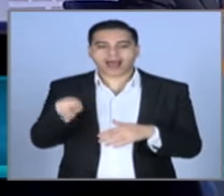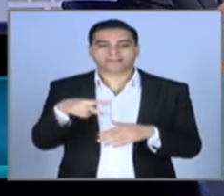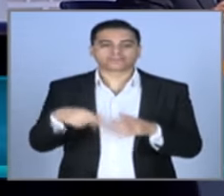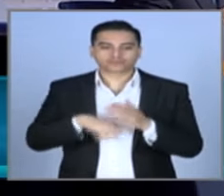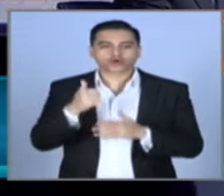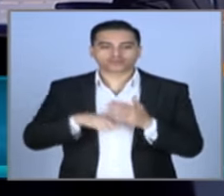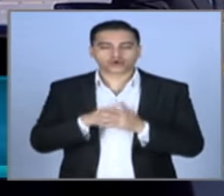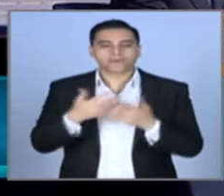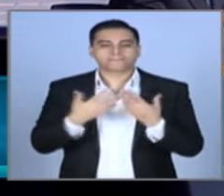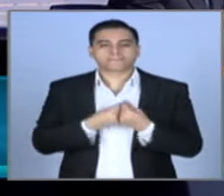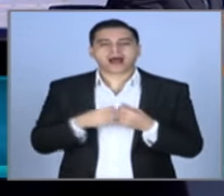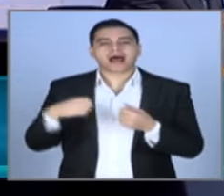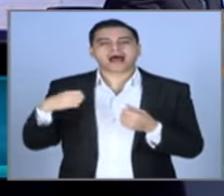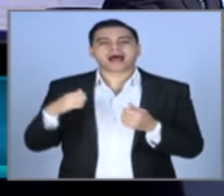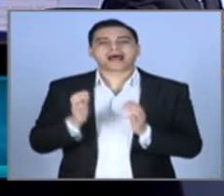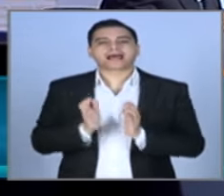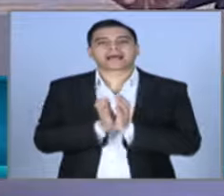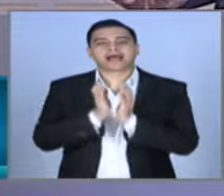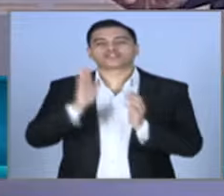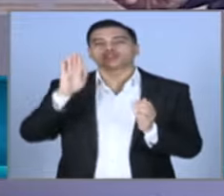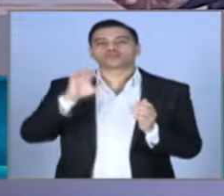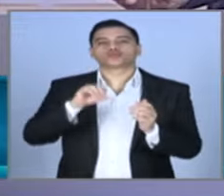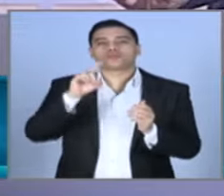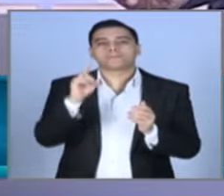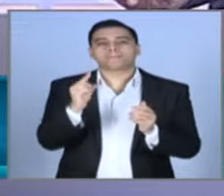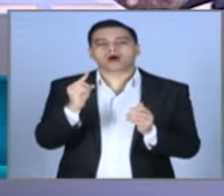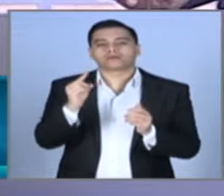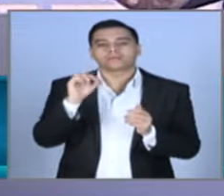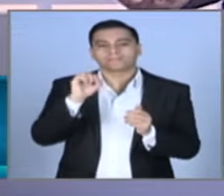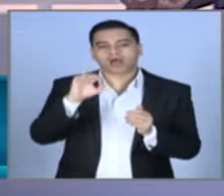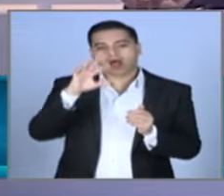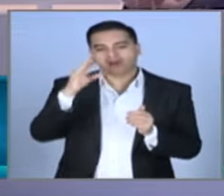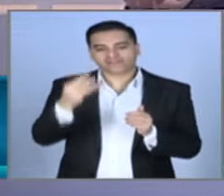أربع ألقاب، مش هقول ولا معلومة تانية.